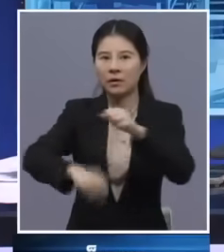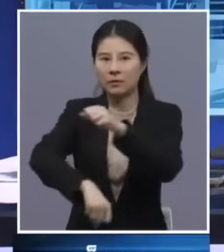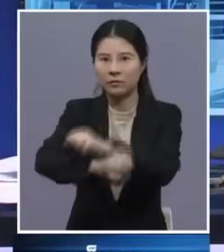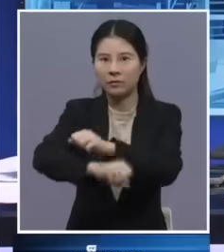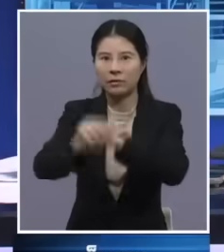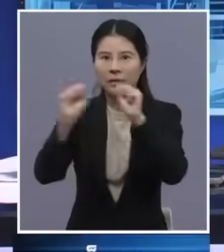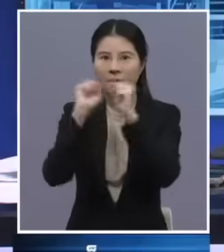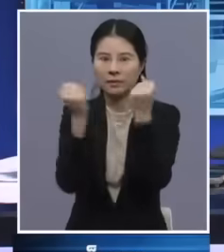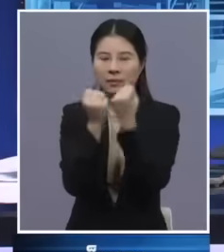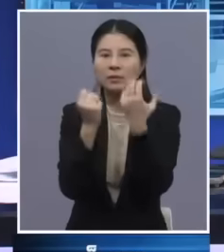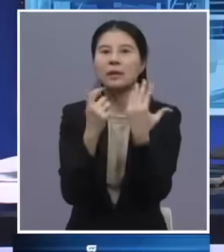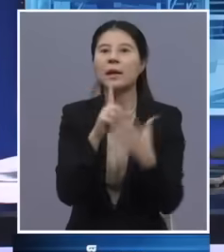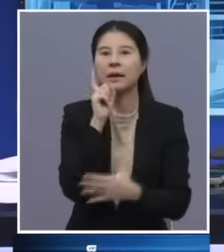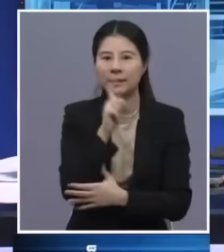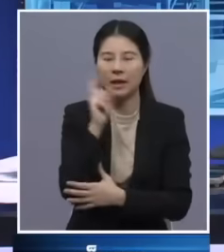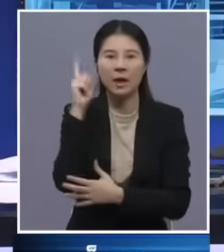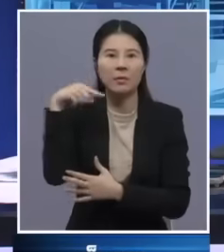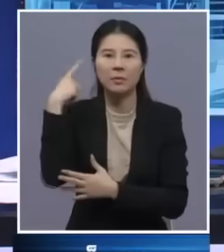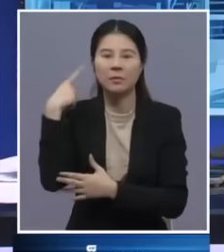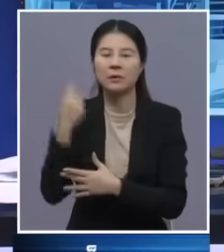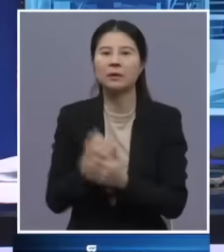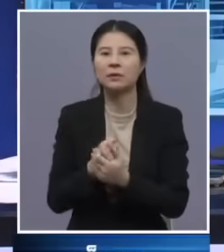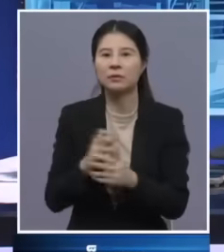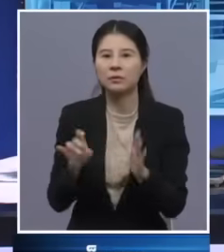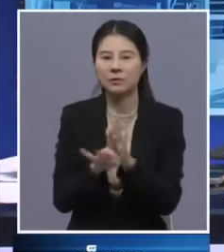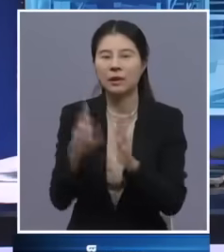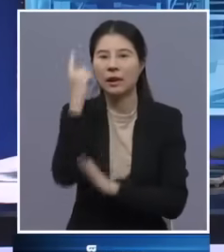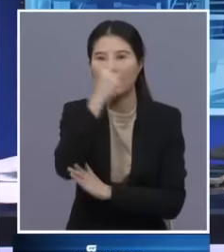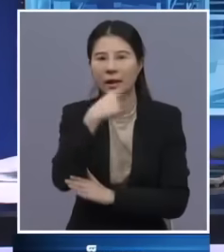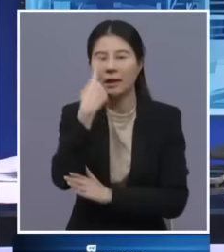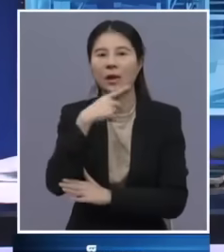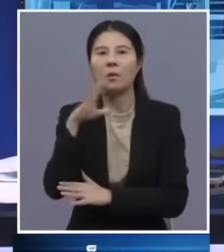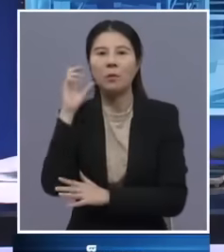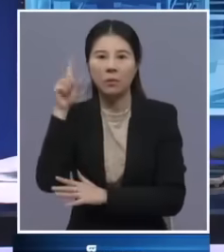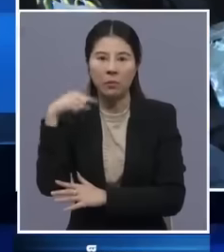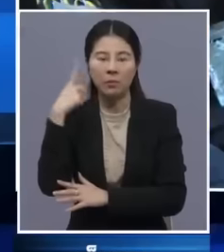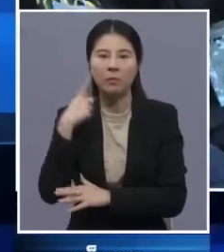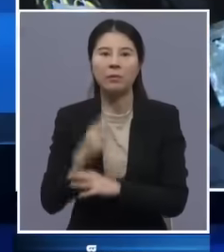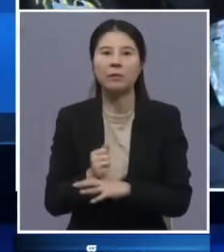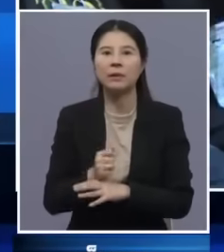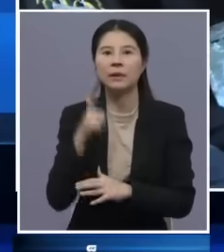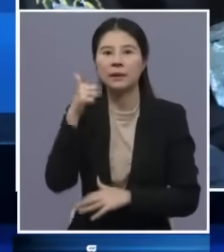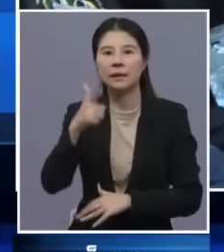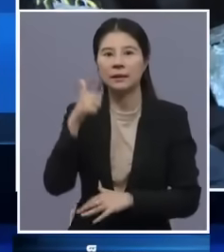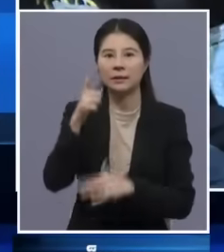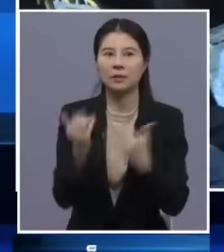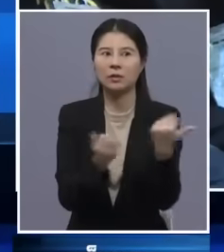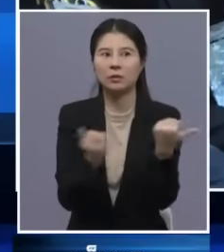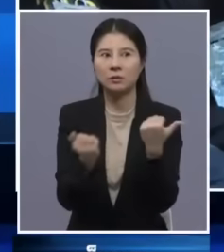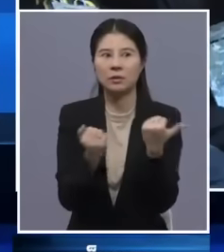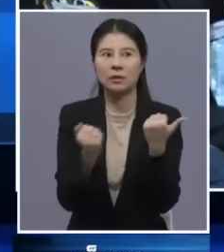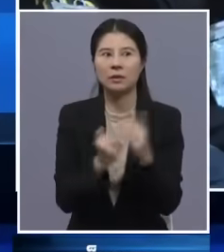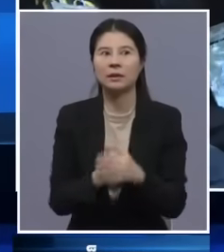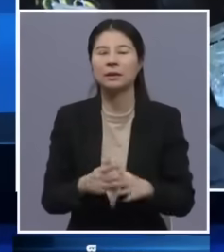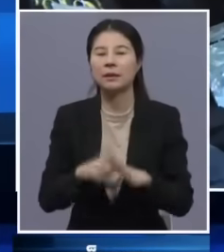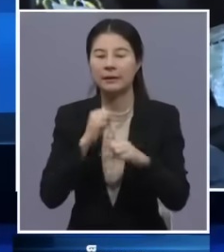พอไปถามคนที่เป็นผู้หญิงที่เคยได้เป็นหัวหน้าพรรคคนล่าสุดก็คือคุณอุ๊งอิ๊งแพทองธารชินวัตรคุณอุ๊งอิ๊งมองยังไงกับกรณีที่ตอนนี้ผู้หญิง